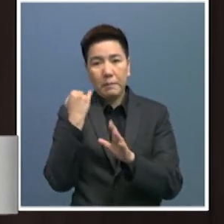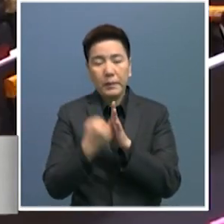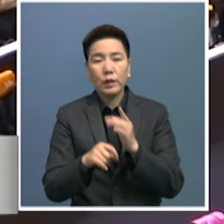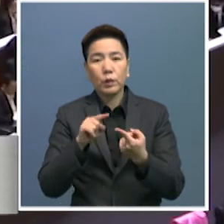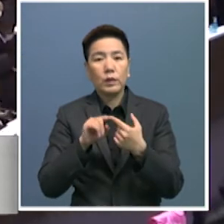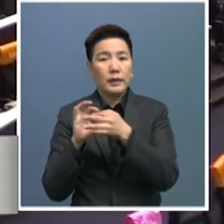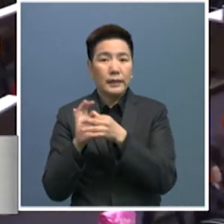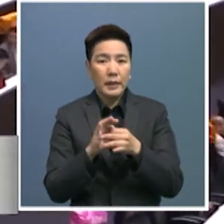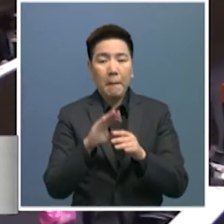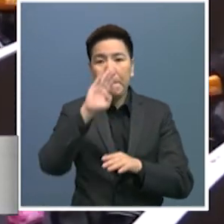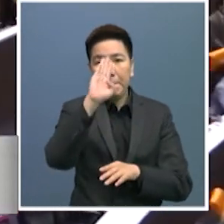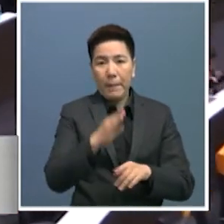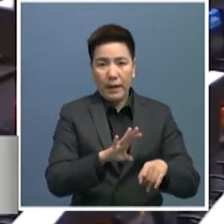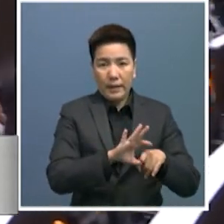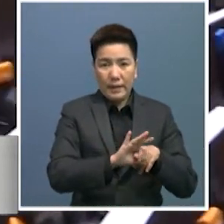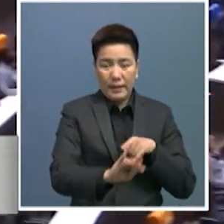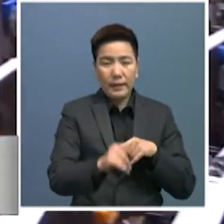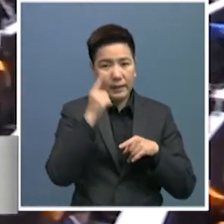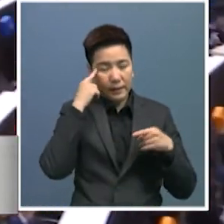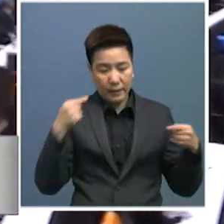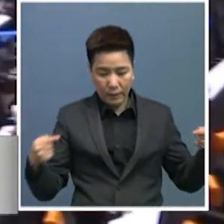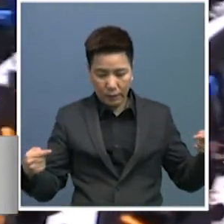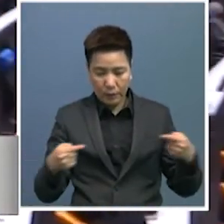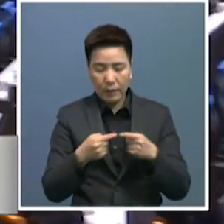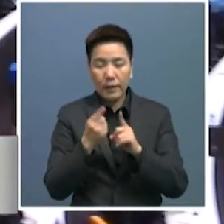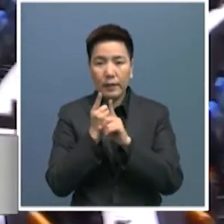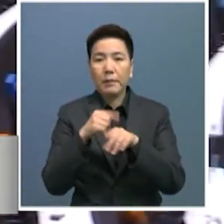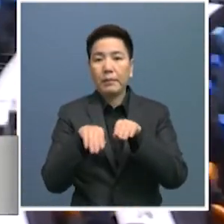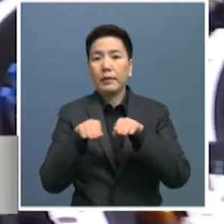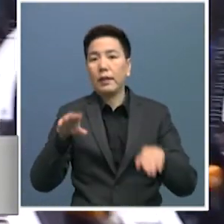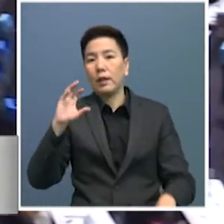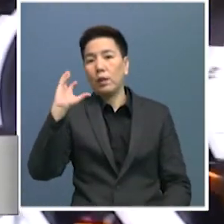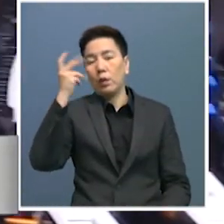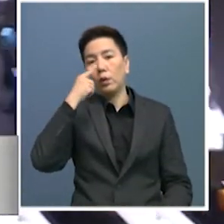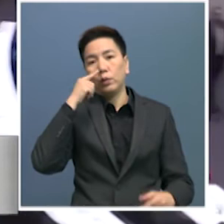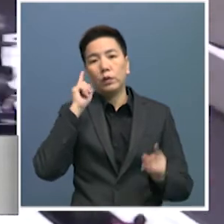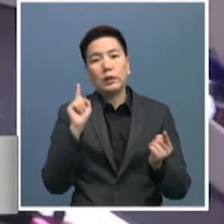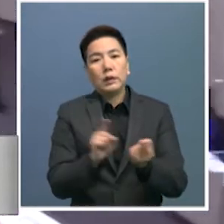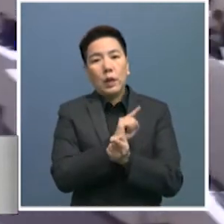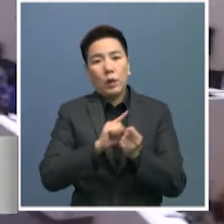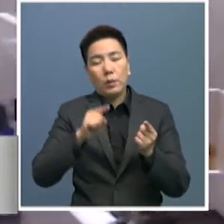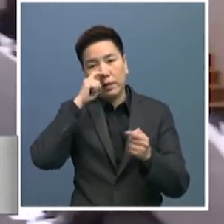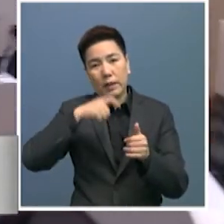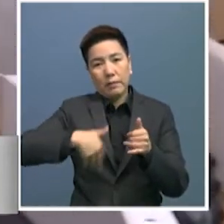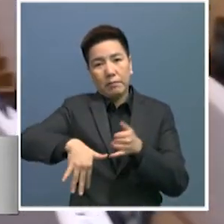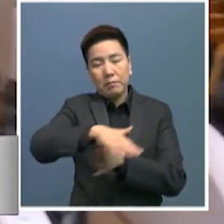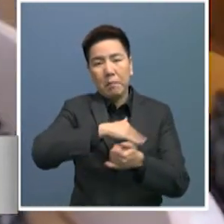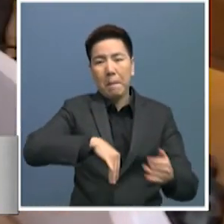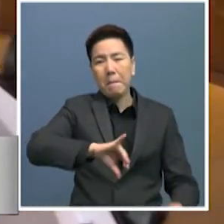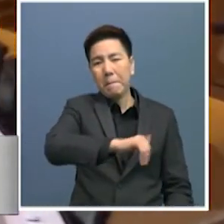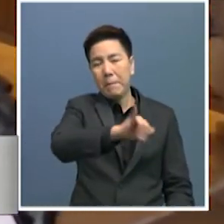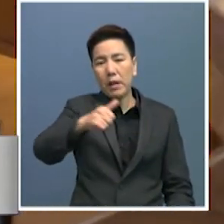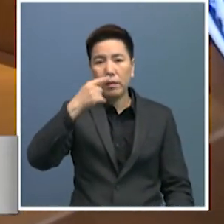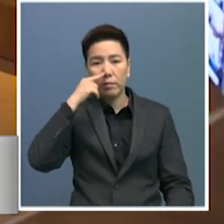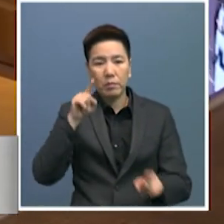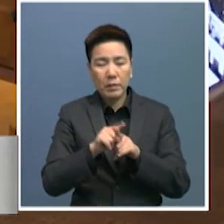กระท่อมด้วยนะคะก็บอกว่าเป็นไปเพื่อให้สอดคล้องกับหลักสากลรวมถึงบริบทของสังคมไทยเขาใช้คำว่าบางพื้นที่เนี่ย